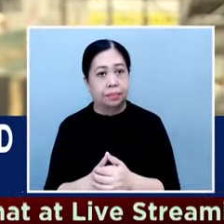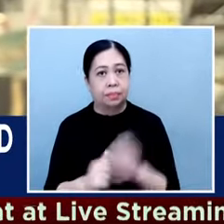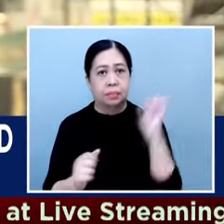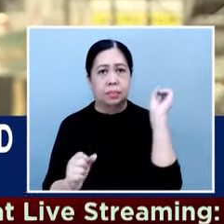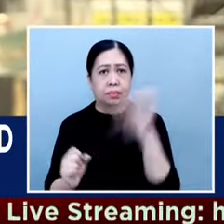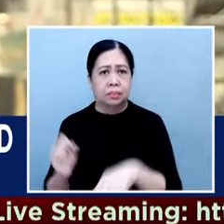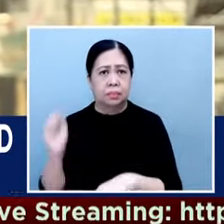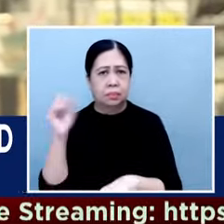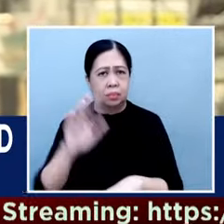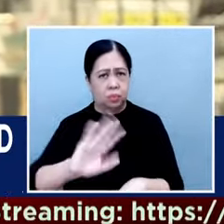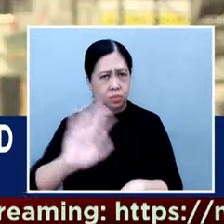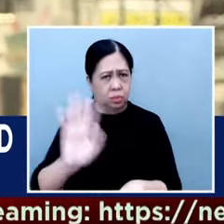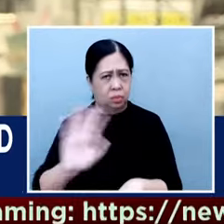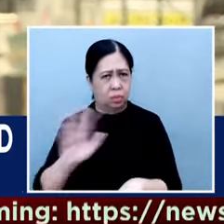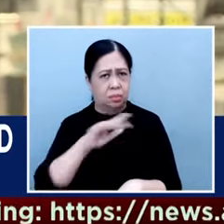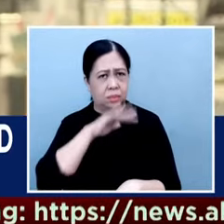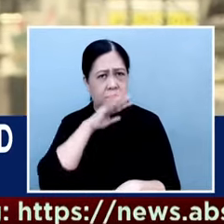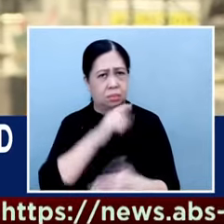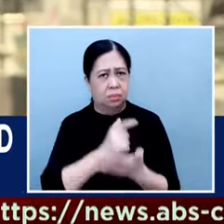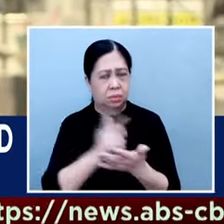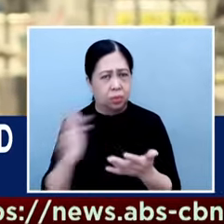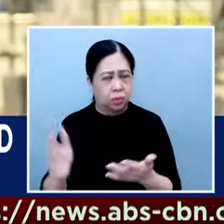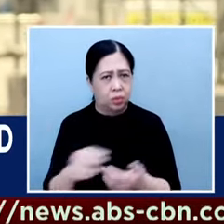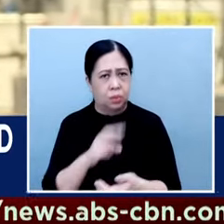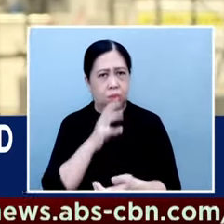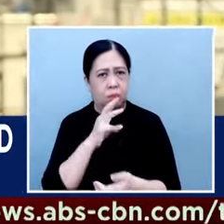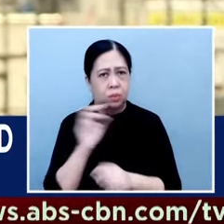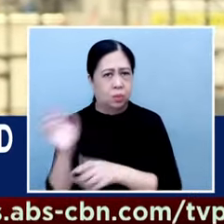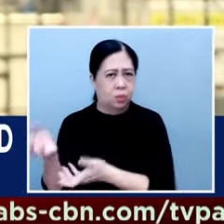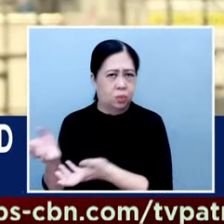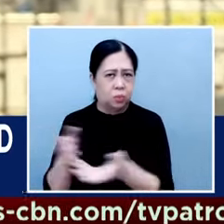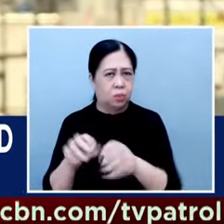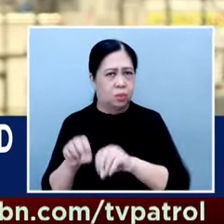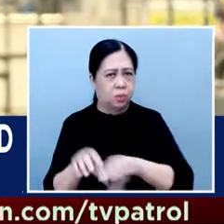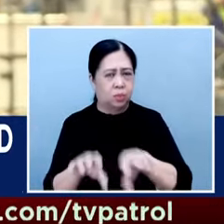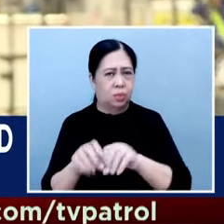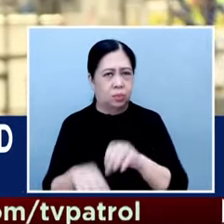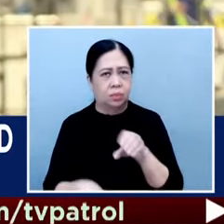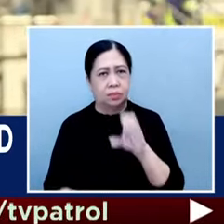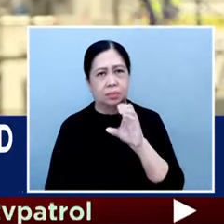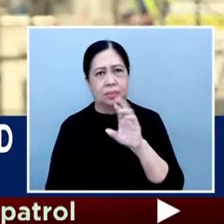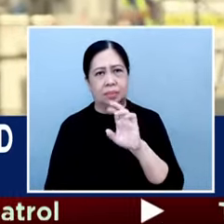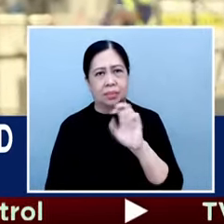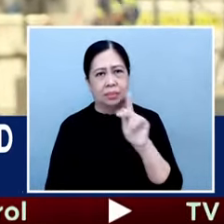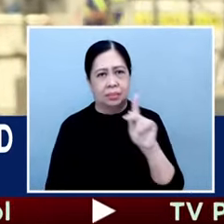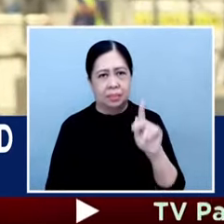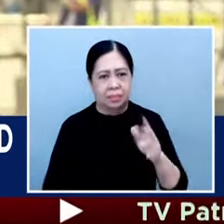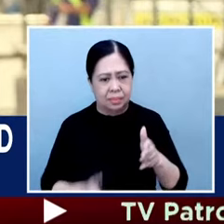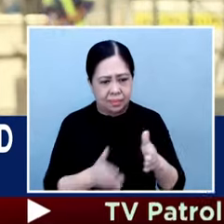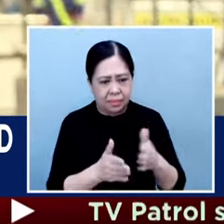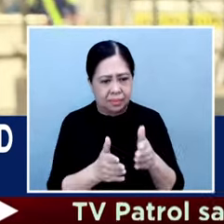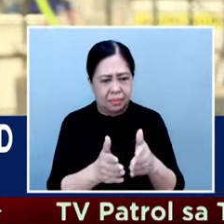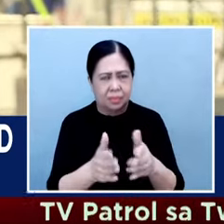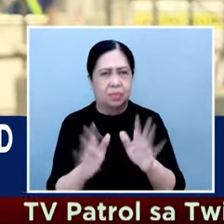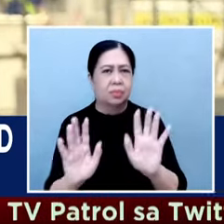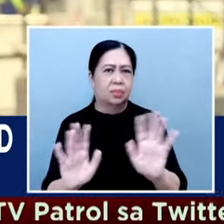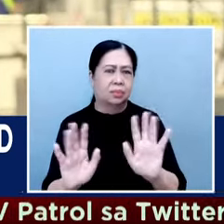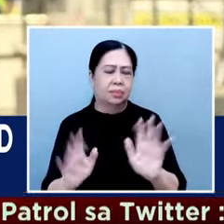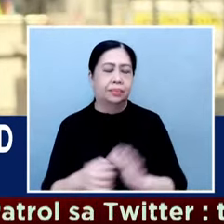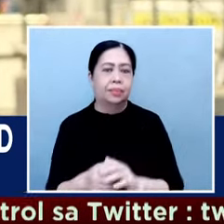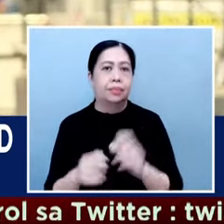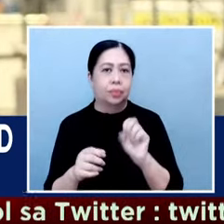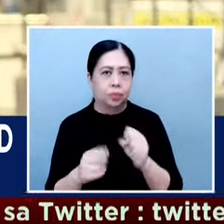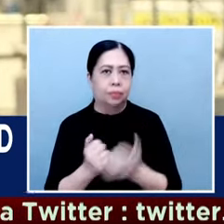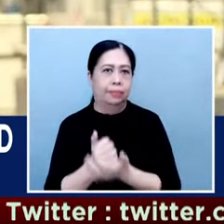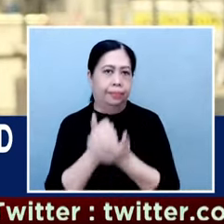ng basura, ng maruming tubig doon sa ating creek para it's makatulong doon sa